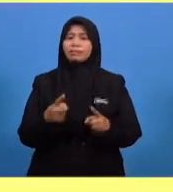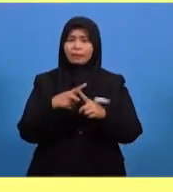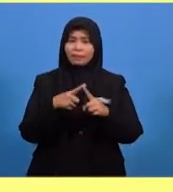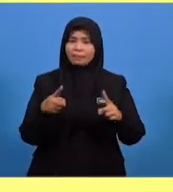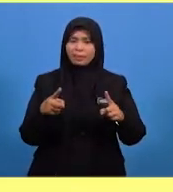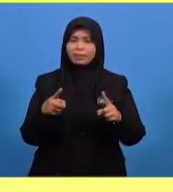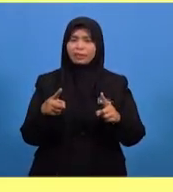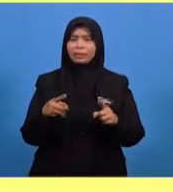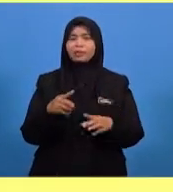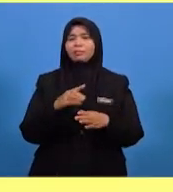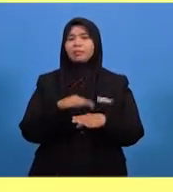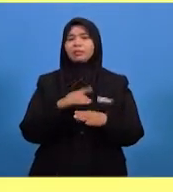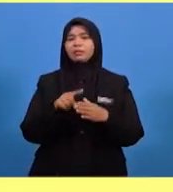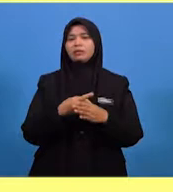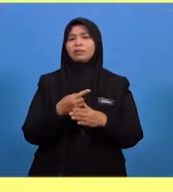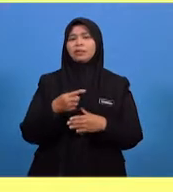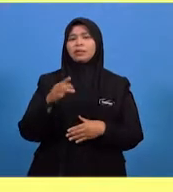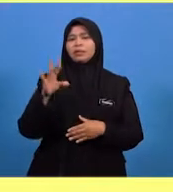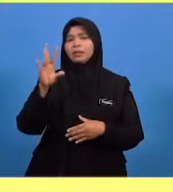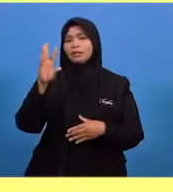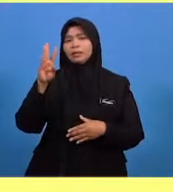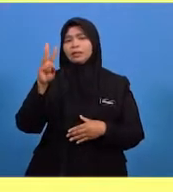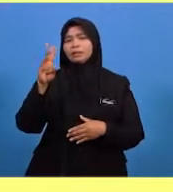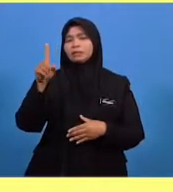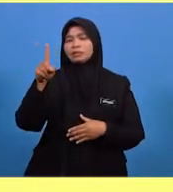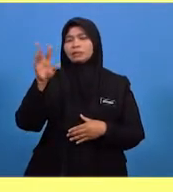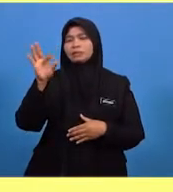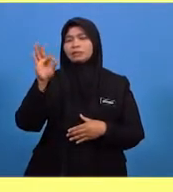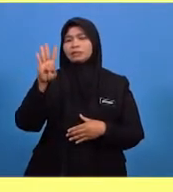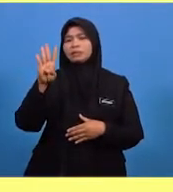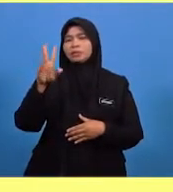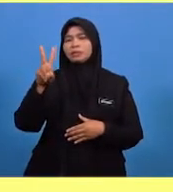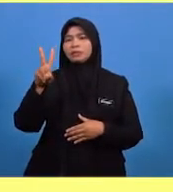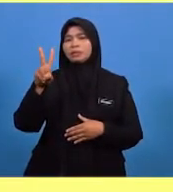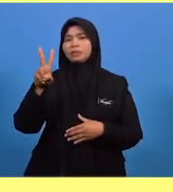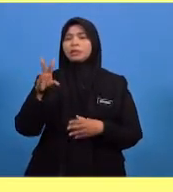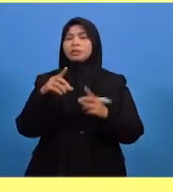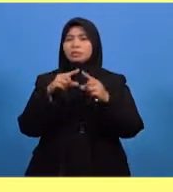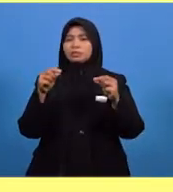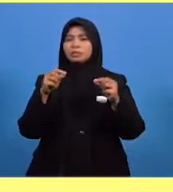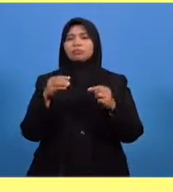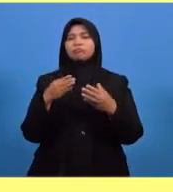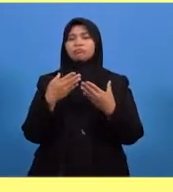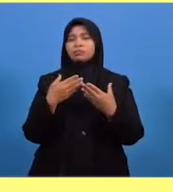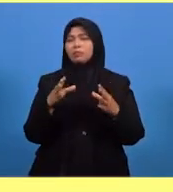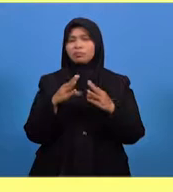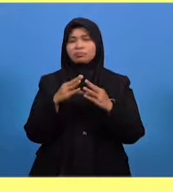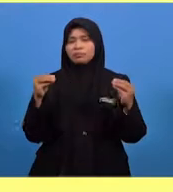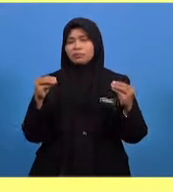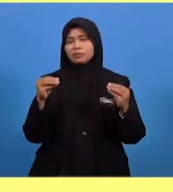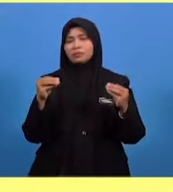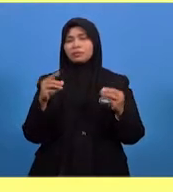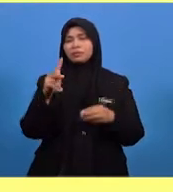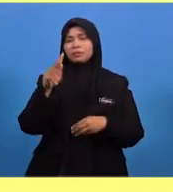jepun telah membubarkan ke MM ini adalah kerana pemimpin ke MM